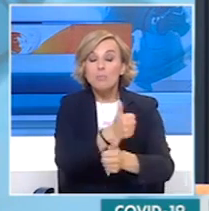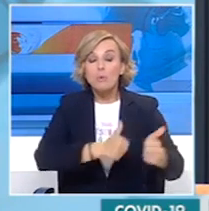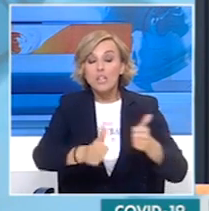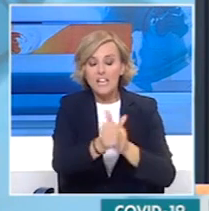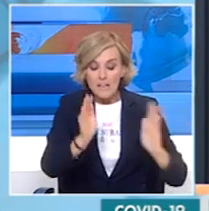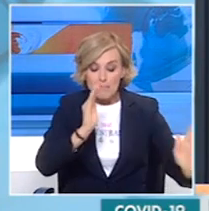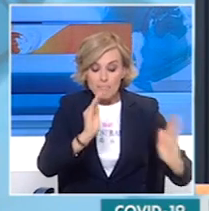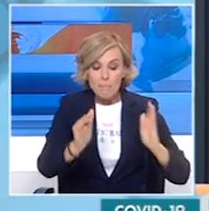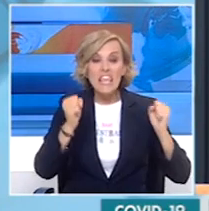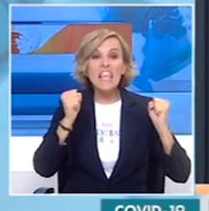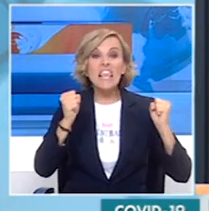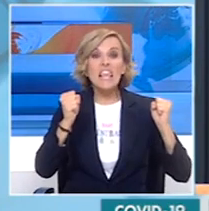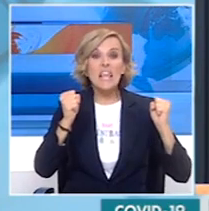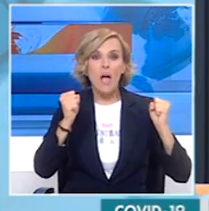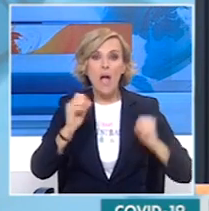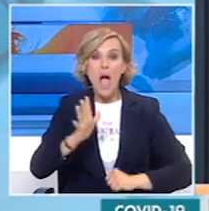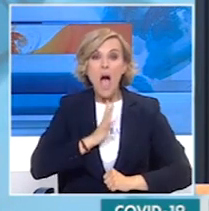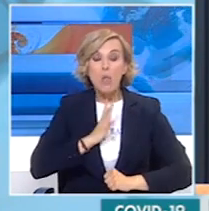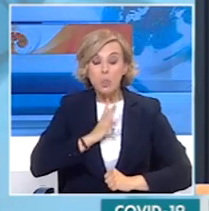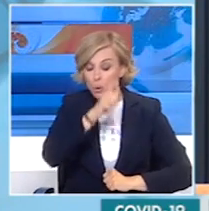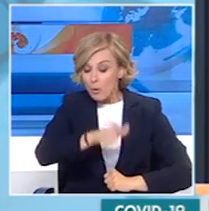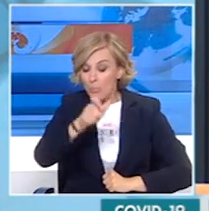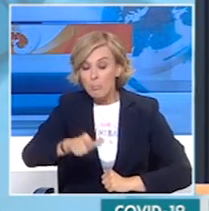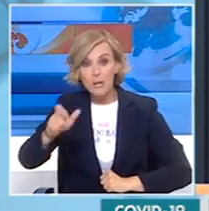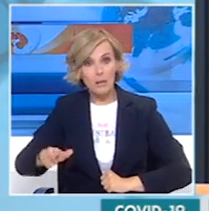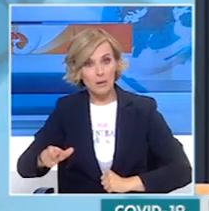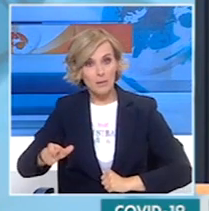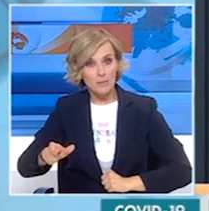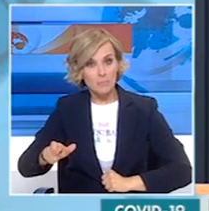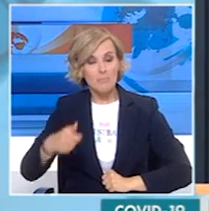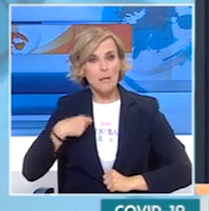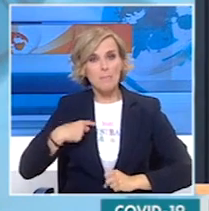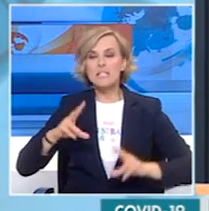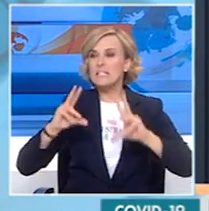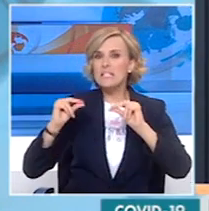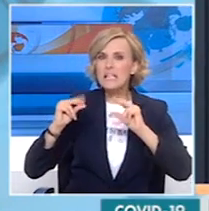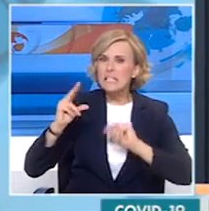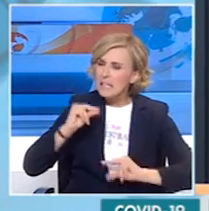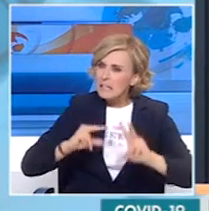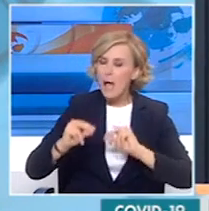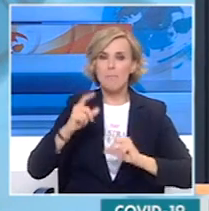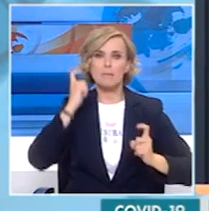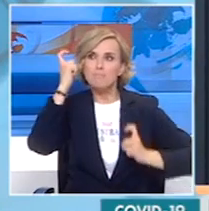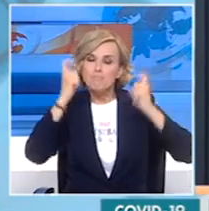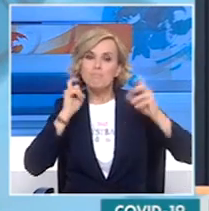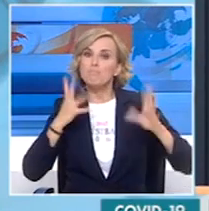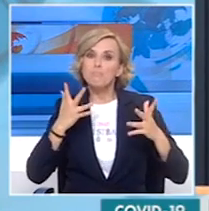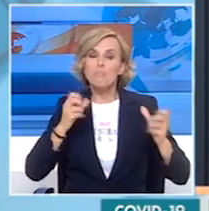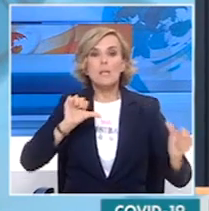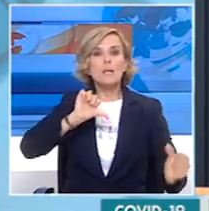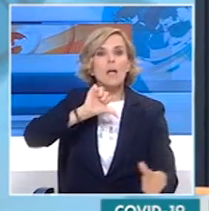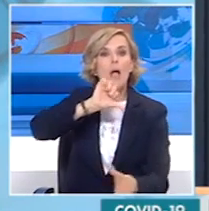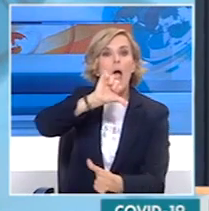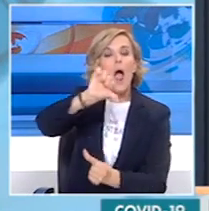υπηρεσιών υγείας για τον πληθυσμό μας. Έχει από κάποιους επιστημονικούς κύκλους του εξωτερικού προταθεί πιθανά και η εναλλαγή περιόδων άρσης